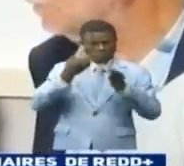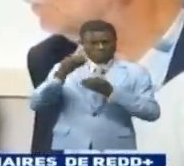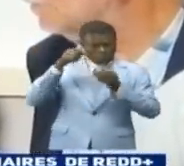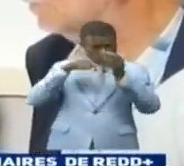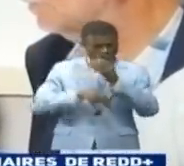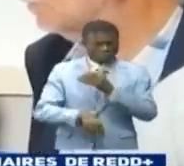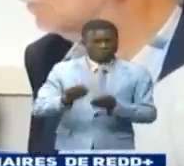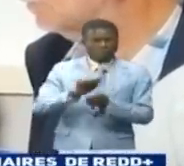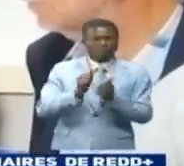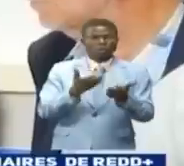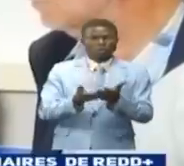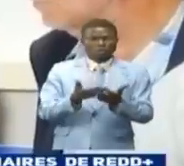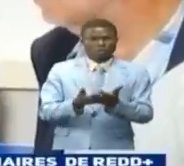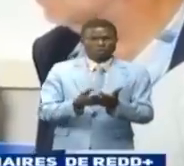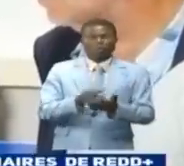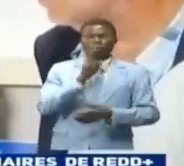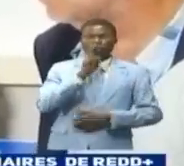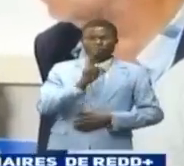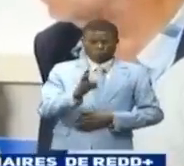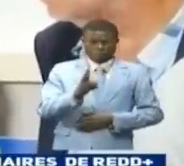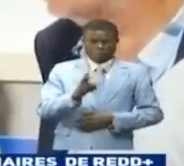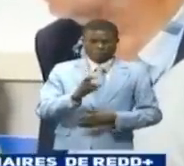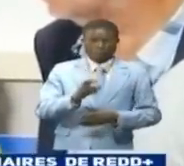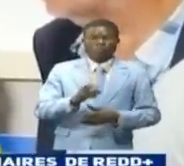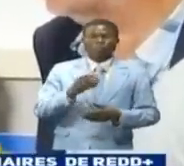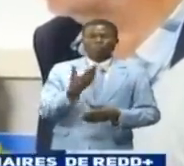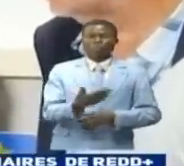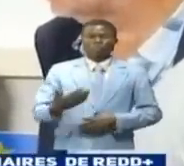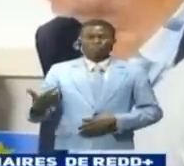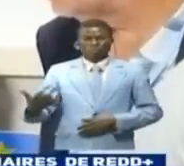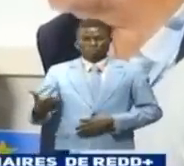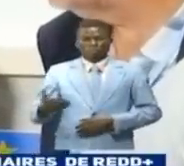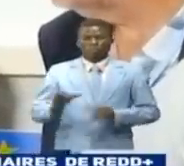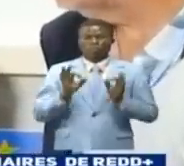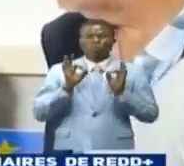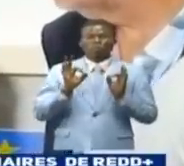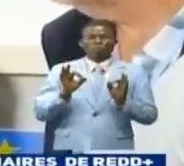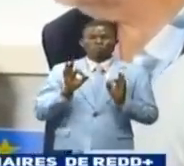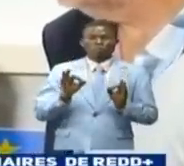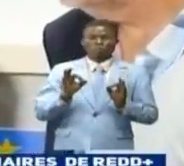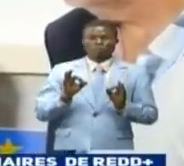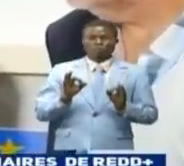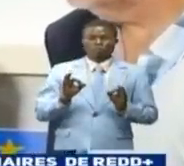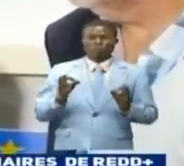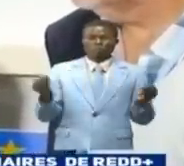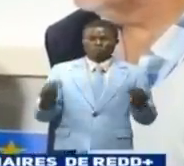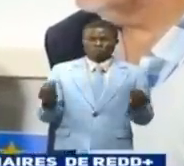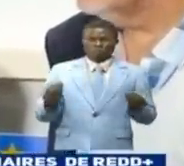question. C'est vrai que c'est un domaine tout nouveau